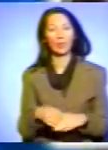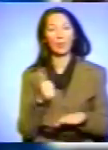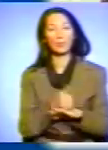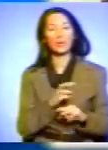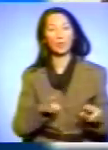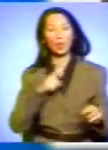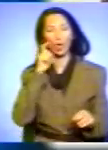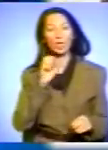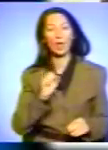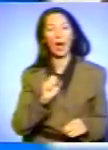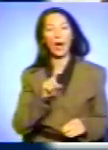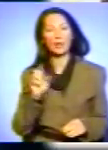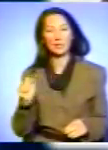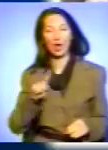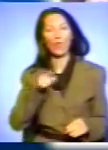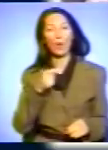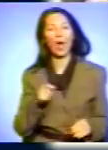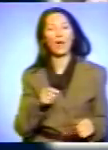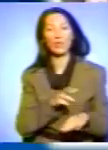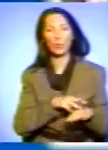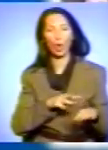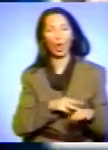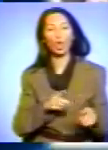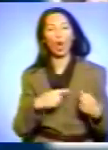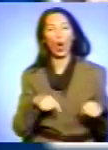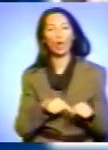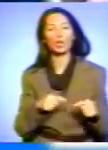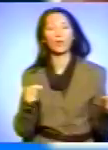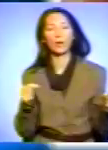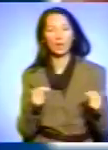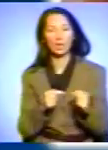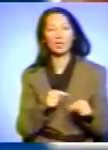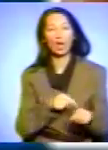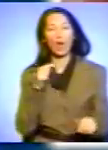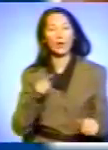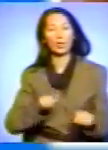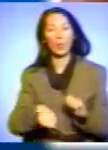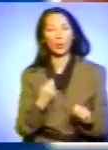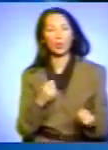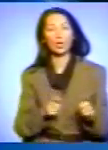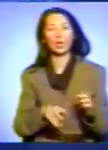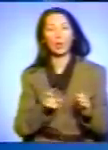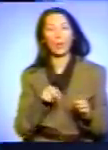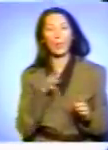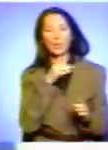Прем'єр-міністр України Микола Азаров вимагає від правоохоронних органів вчасно реагувати на порушення під час виборчих перегонів.